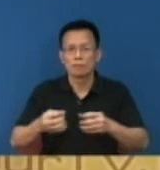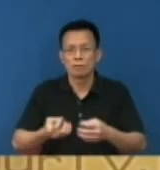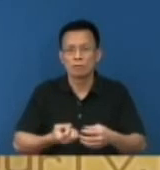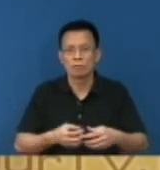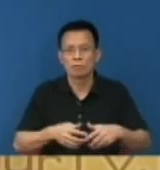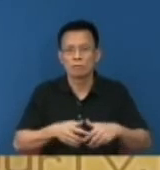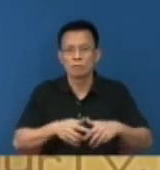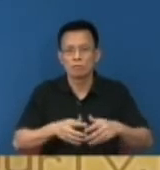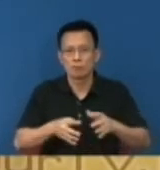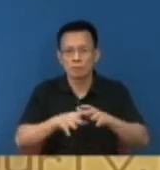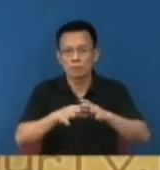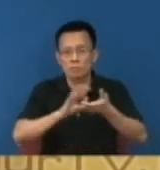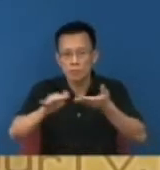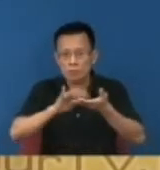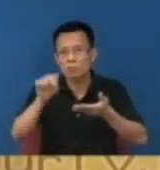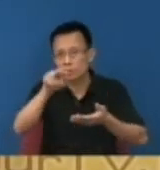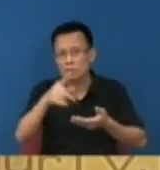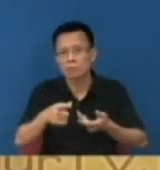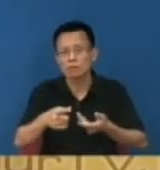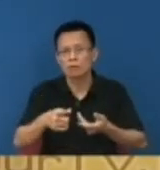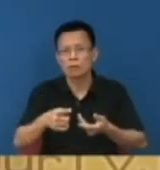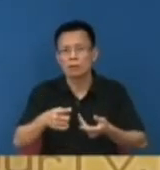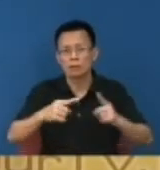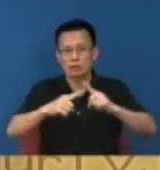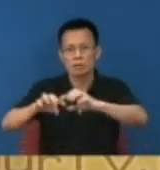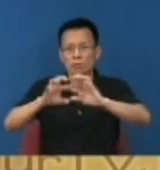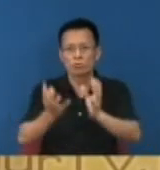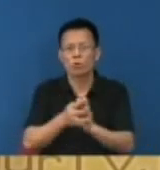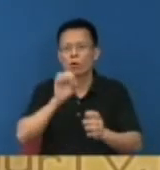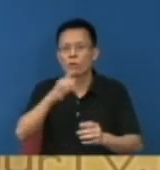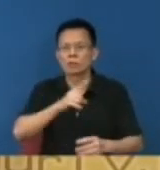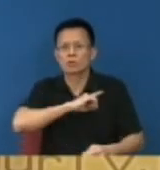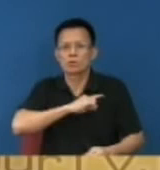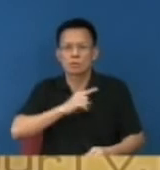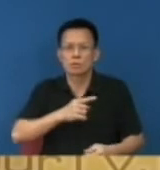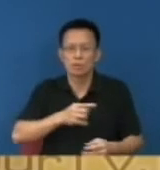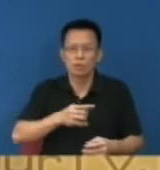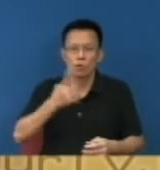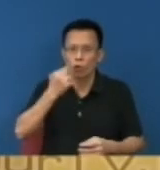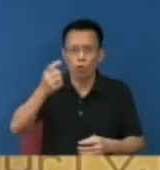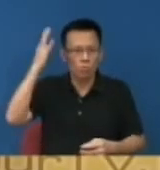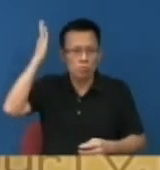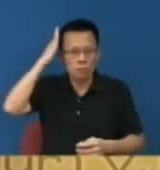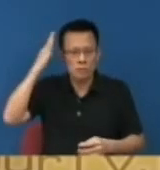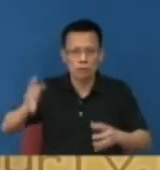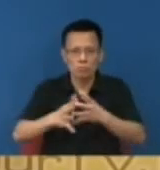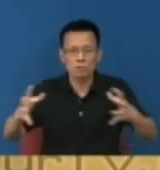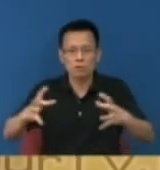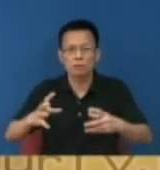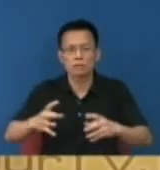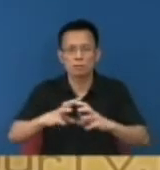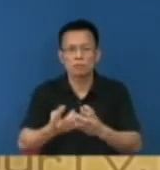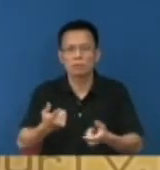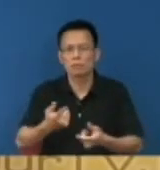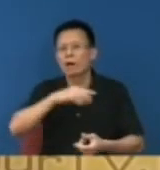黨作為一個自稱是泛民龍頭大黨，其實已經變了它的虛偽性。